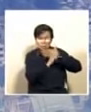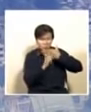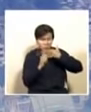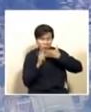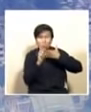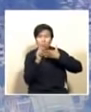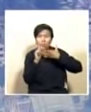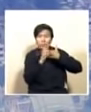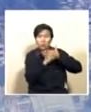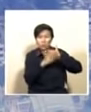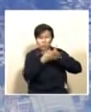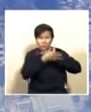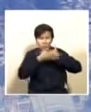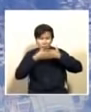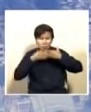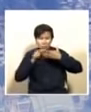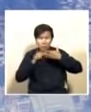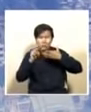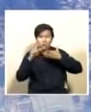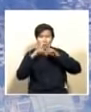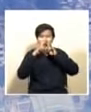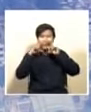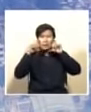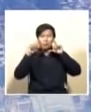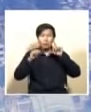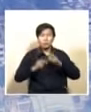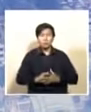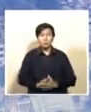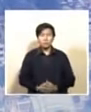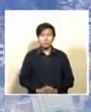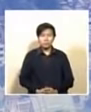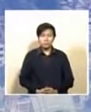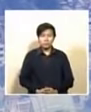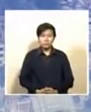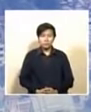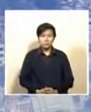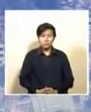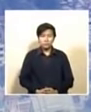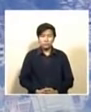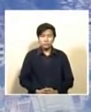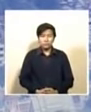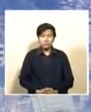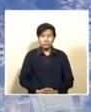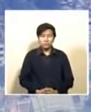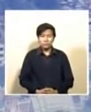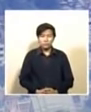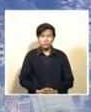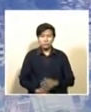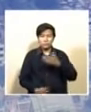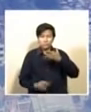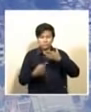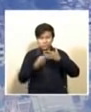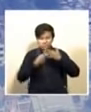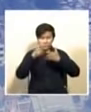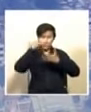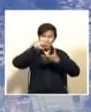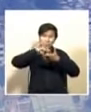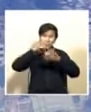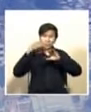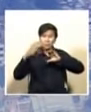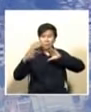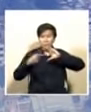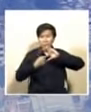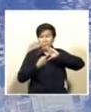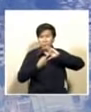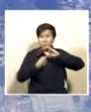ต่ส่วนสำคัญก็คือส่วนที่เป็นไส้กรองหรือเรียกว่าฟิลเตอร์ส่วนนี้ถ้าเราฉีกหน้ากากอนามัยออกมามันจ